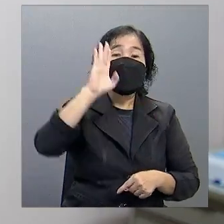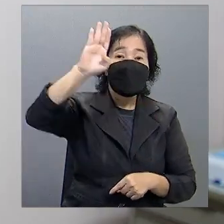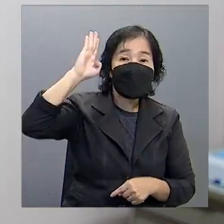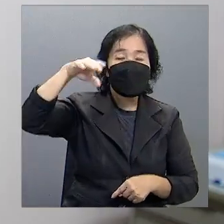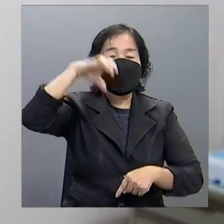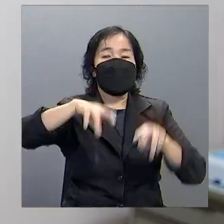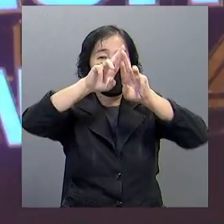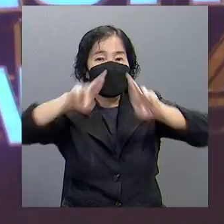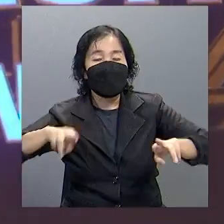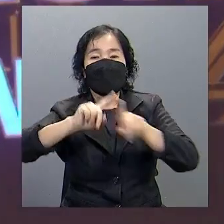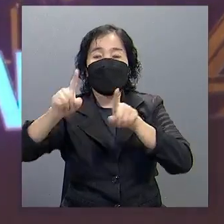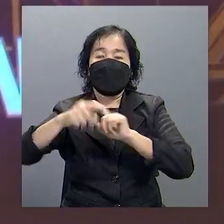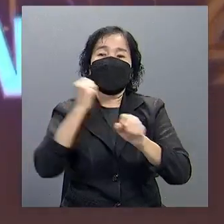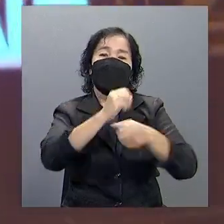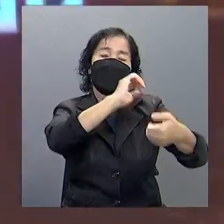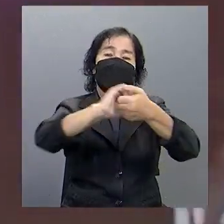ำงานง่ายขึ้นคร ับ